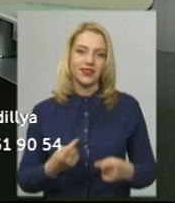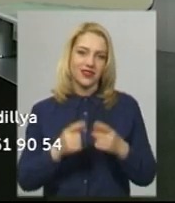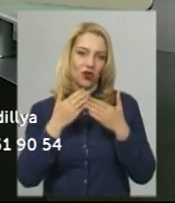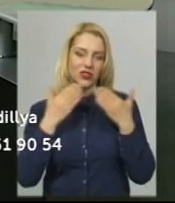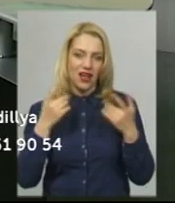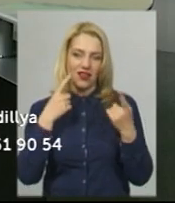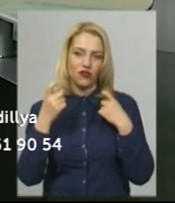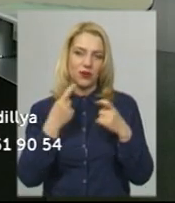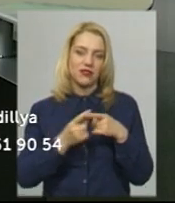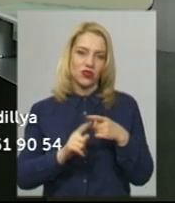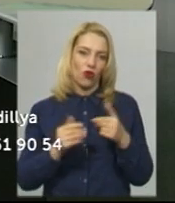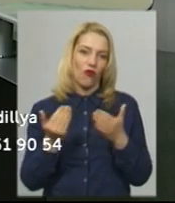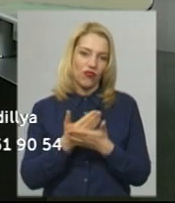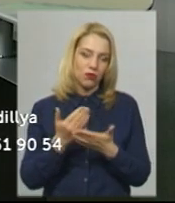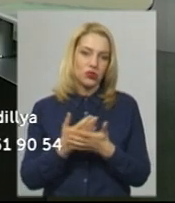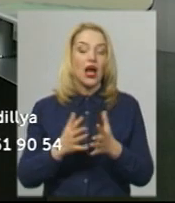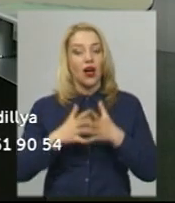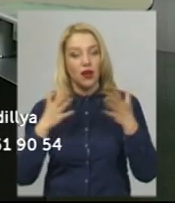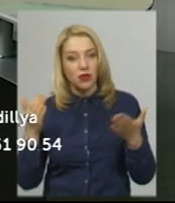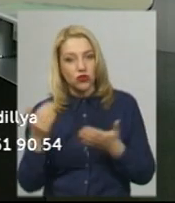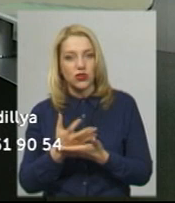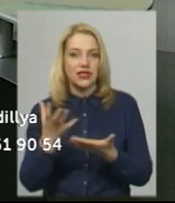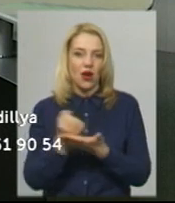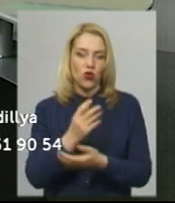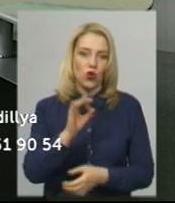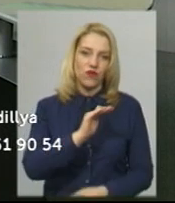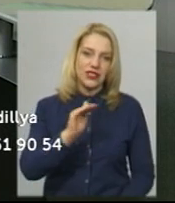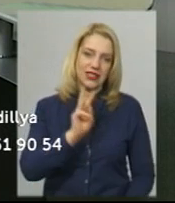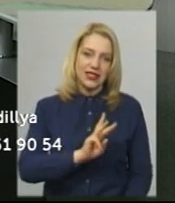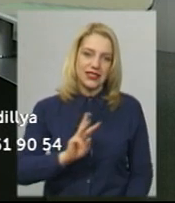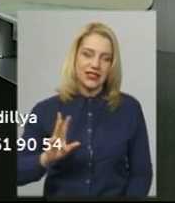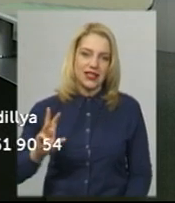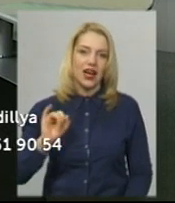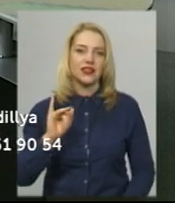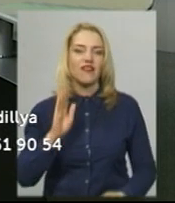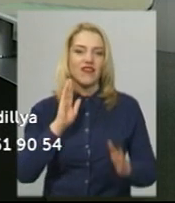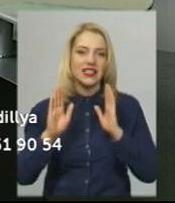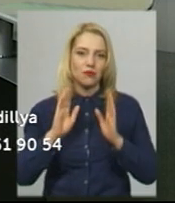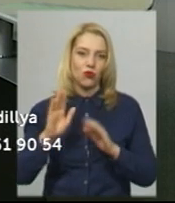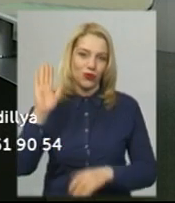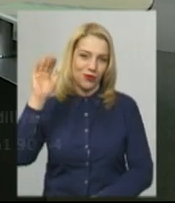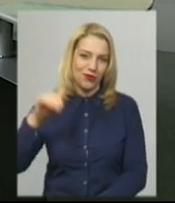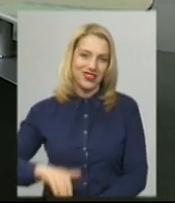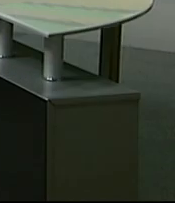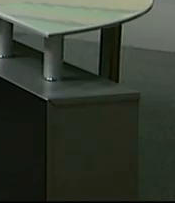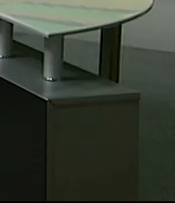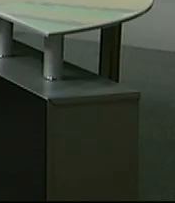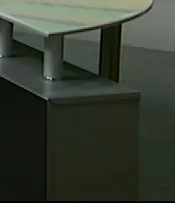остання інформація цього випуску. Більше новин знаходьте на нашому офіційному сайті та на сторінці у Фейсбук. Побачимось.